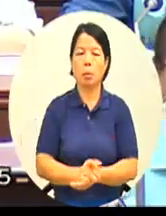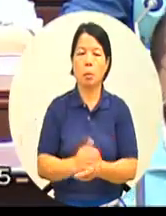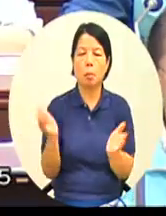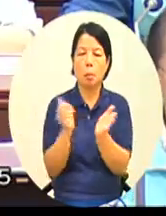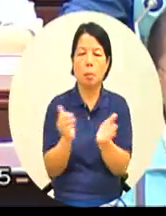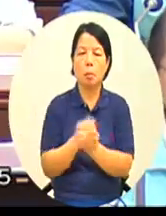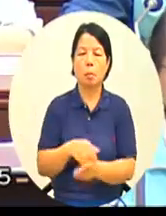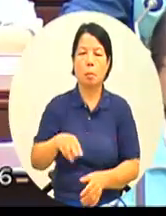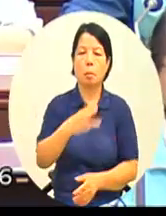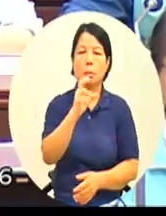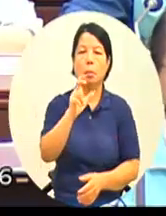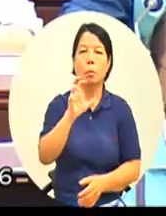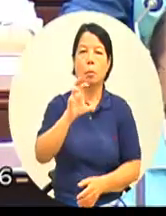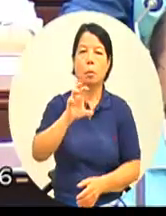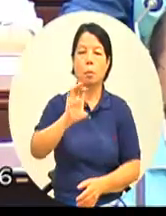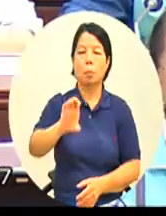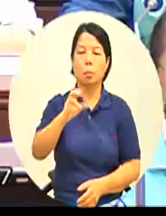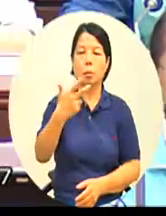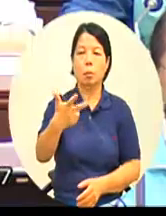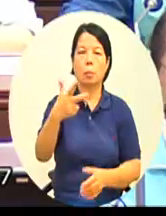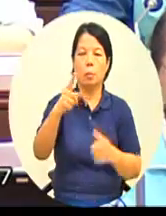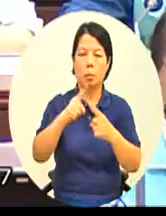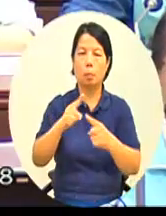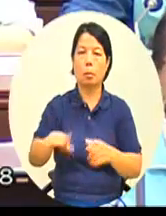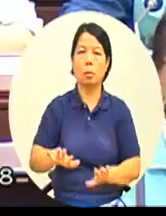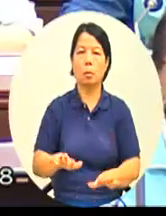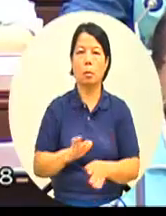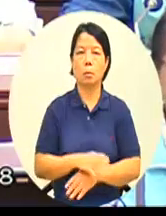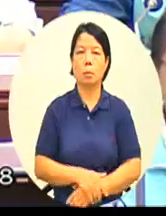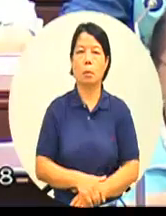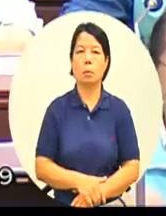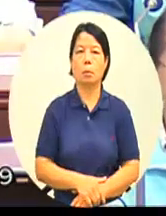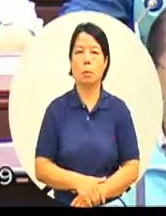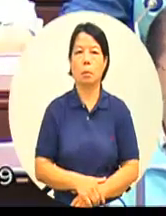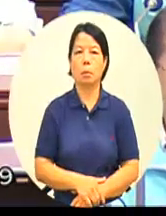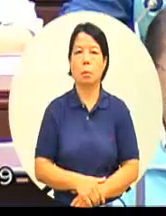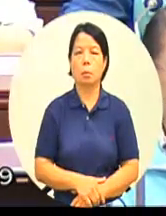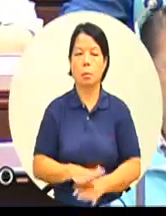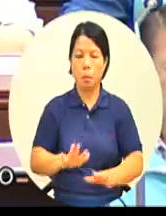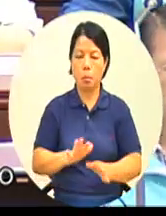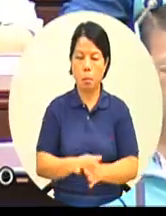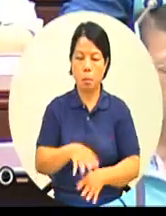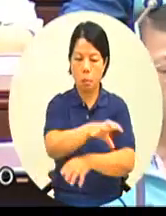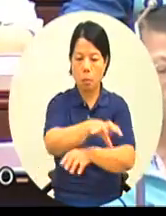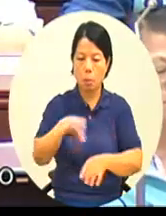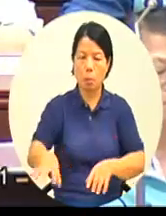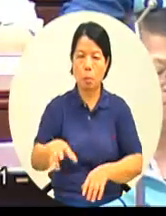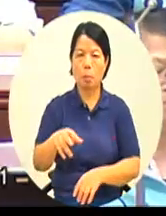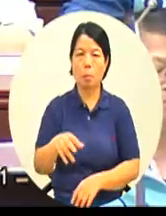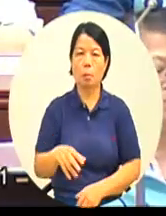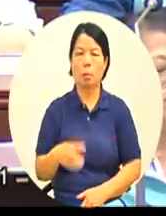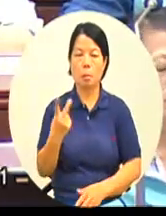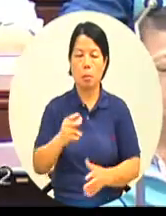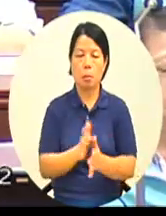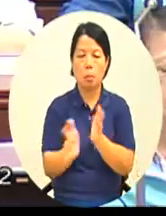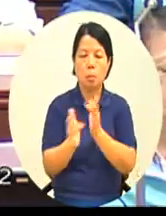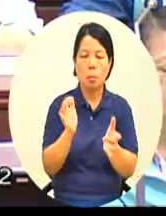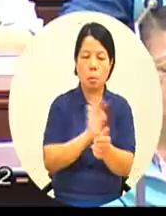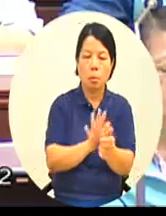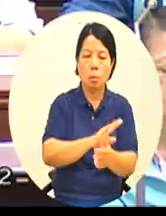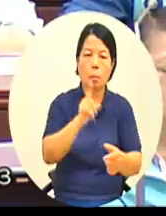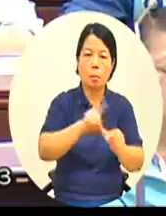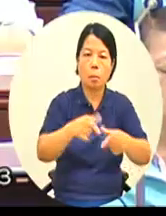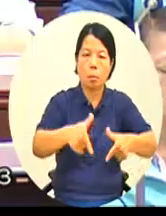400人，397人。那我们目前我们有2处。街